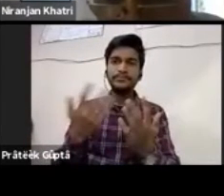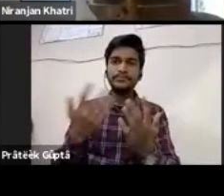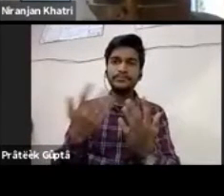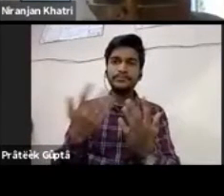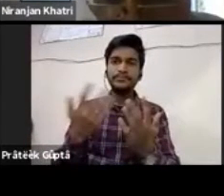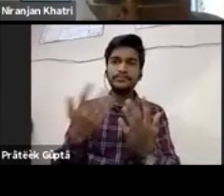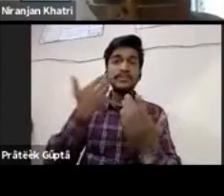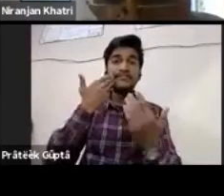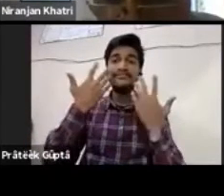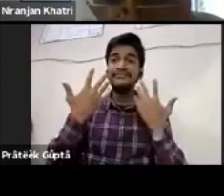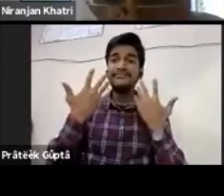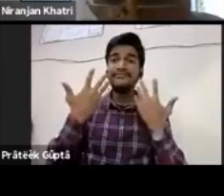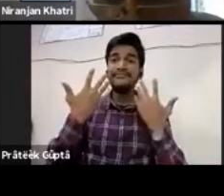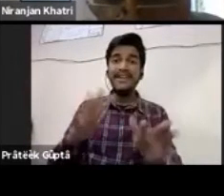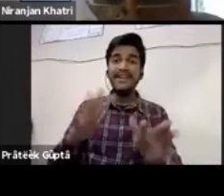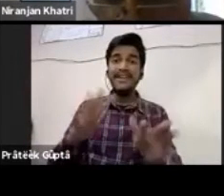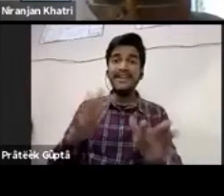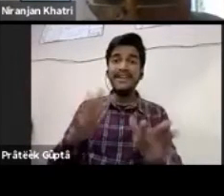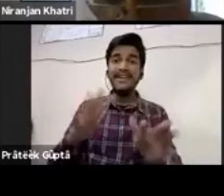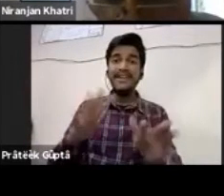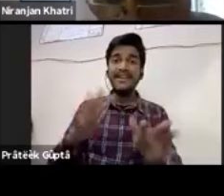disability, we think of an extreme situation.